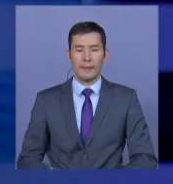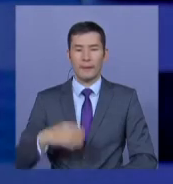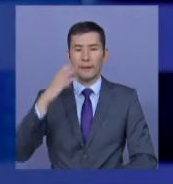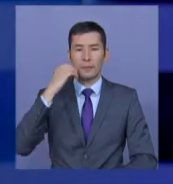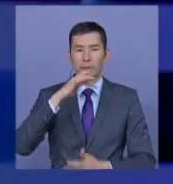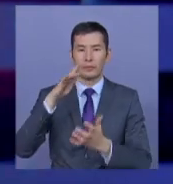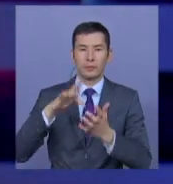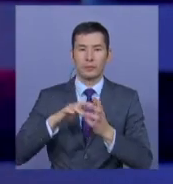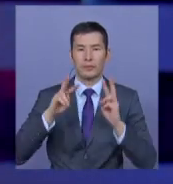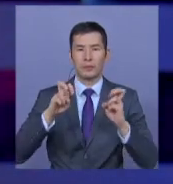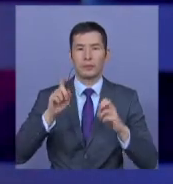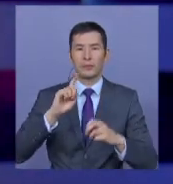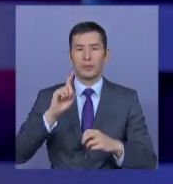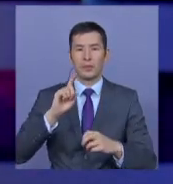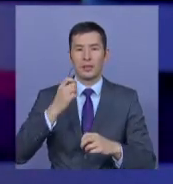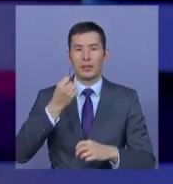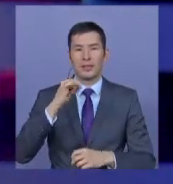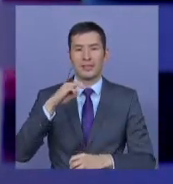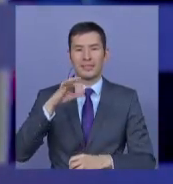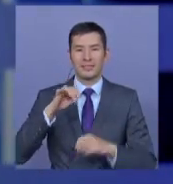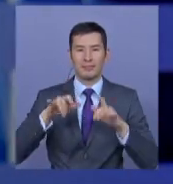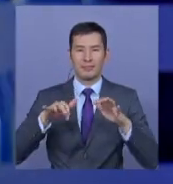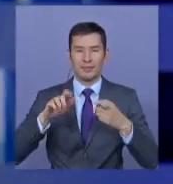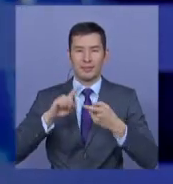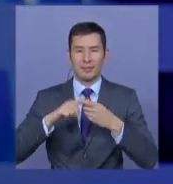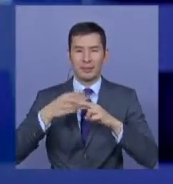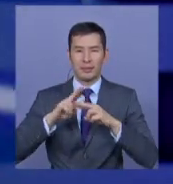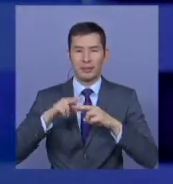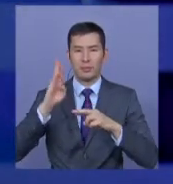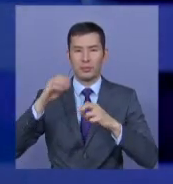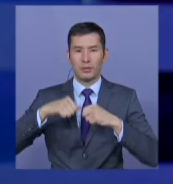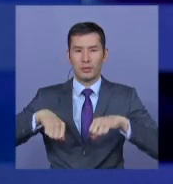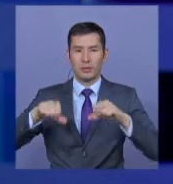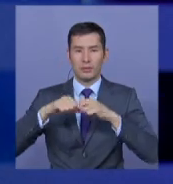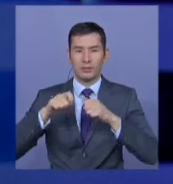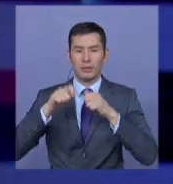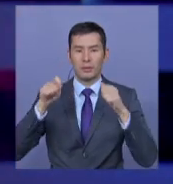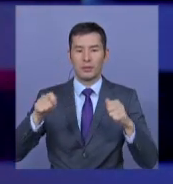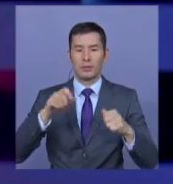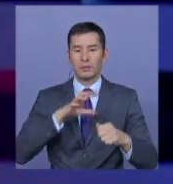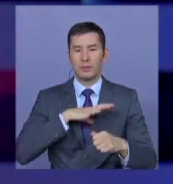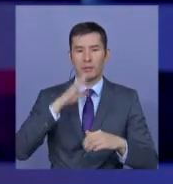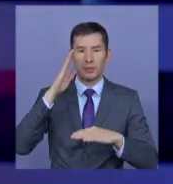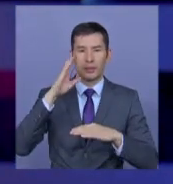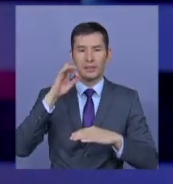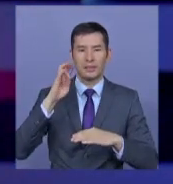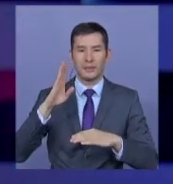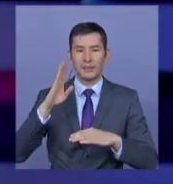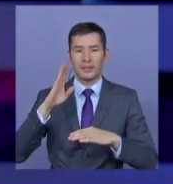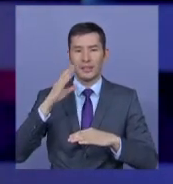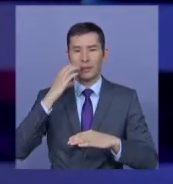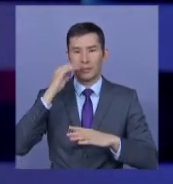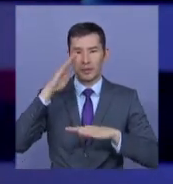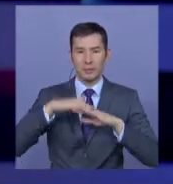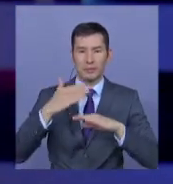Алматыда IT кеңес құрылады. Бұл туралы бүгін қала әкімі Бақытжан Сағынтаев IT қоғамдастығымен кездесу барысында мәлімдеді. Жиында аталған